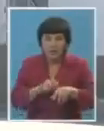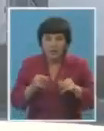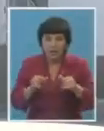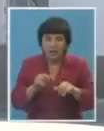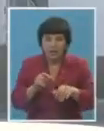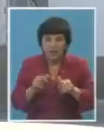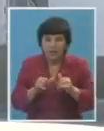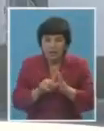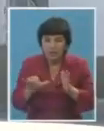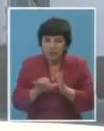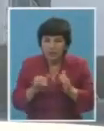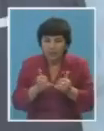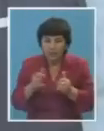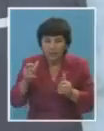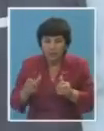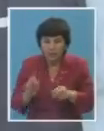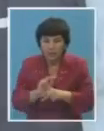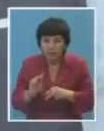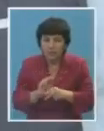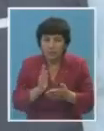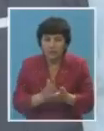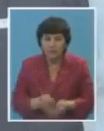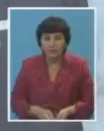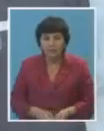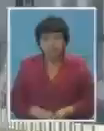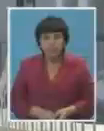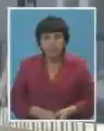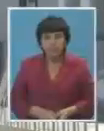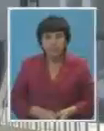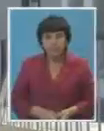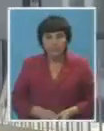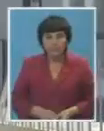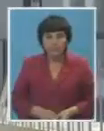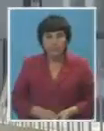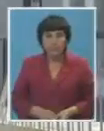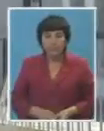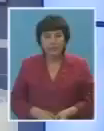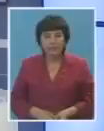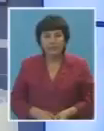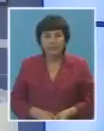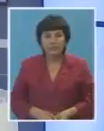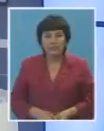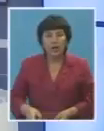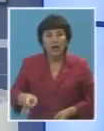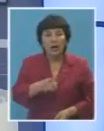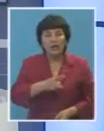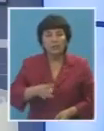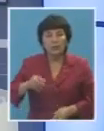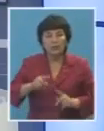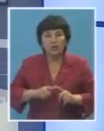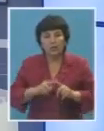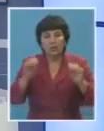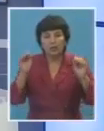бойынша лицензия алу жұмыстары жүруде. Равандиали Ербол Меңдіғалиев, Эльдар Аюпов, Ақжайық арнасы. Республикалық жоғары